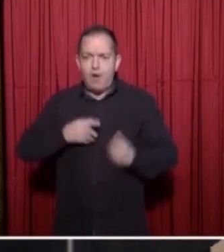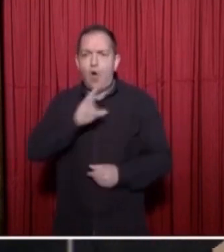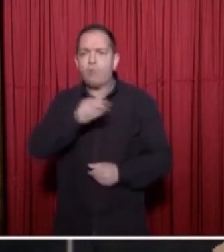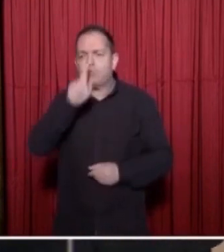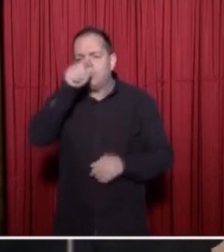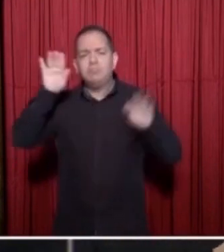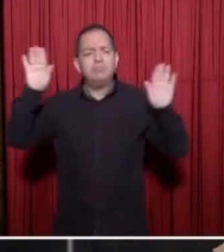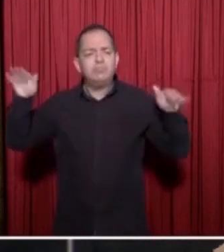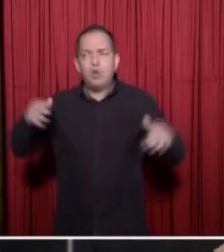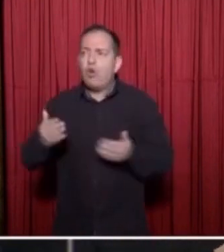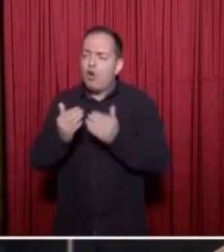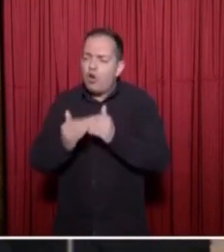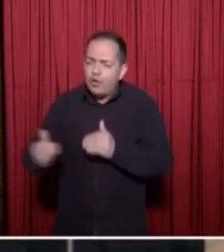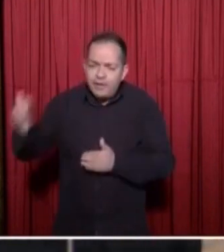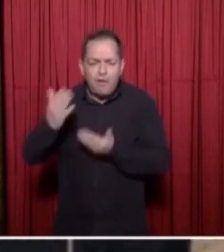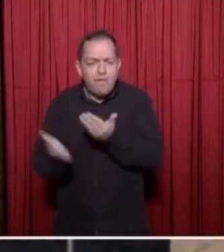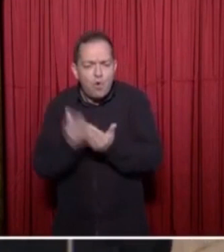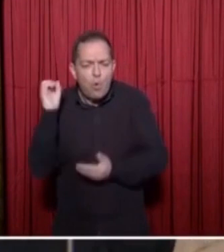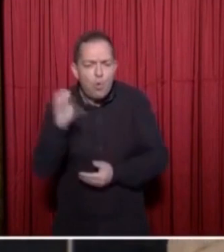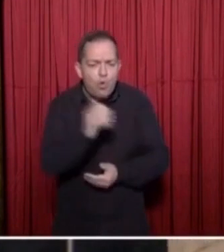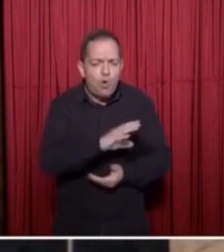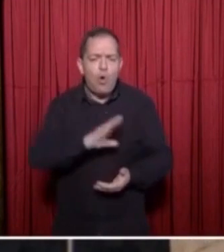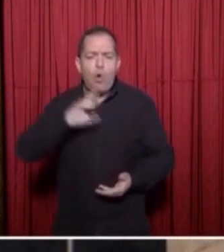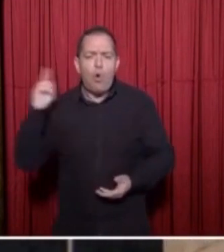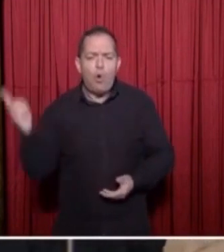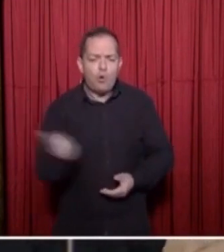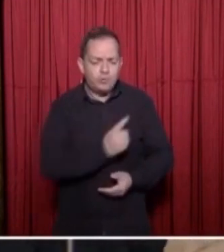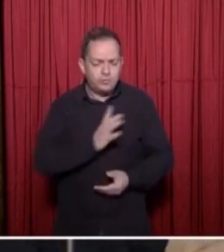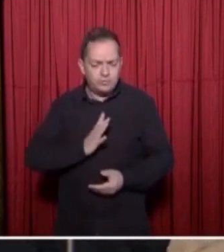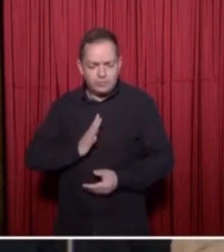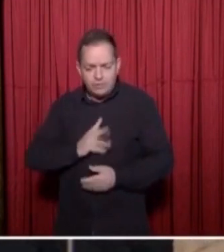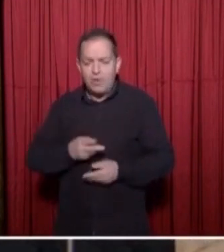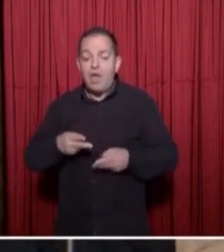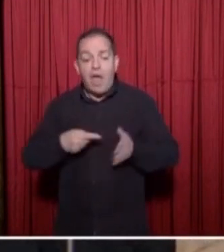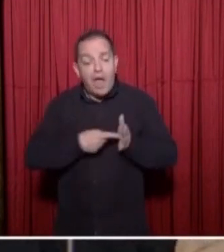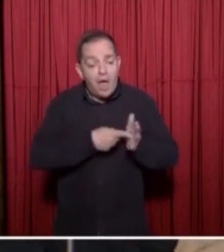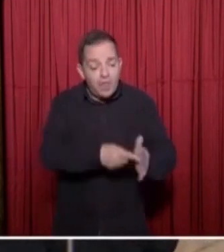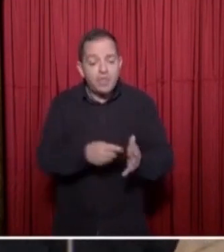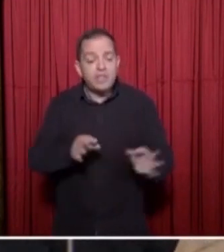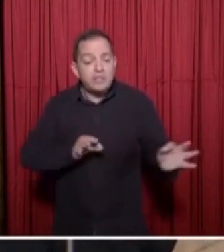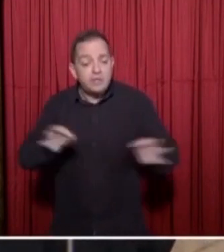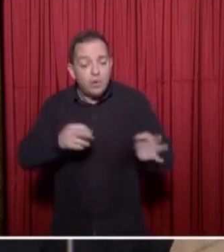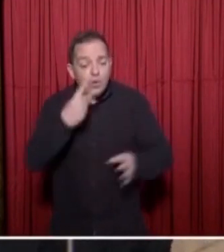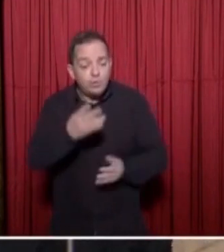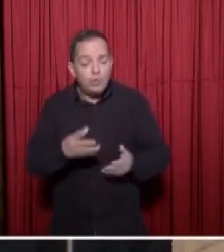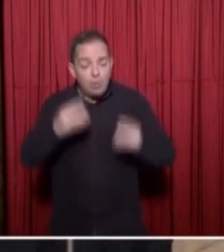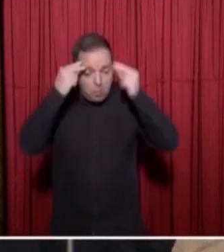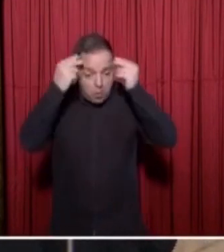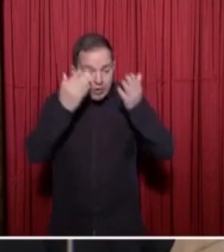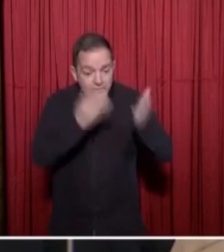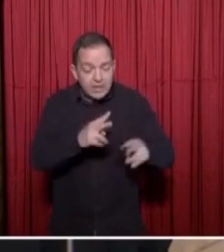Ποιόν ελεημοσύνας ο Κύριος και κρίμα πάσα δικουμένης. Εγνώρισε δους αυτού το Μωυσή της Ιης Ισραήλ τα θελήματα